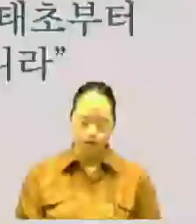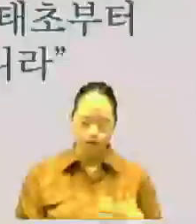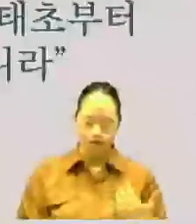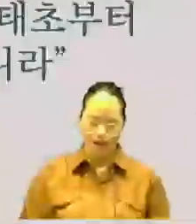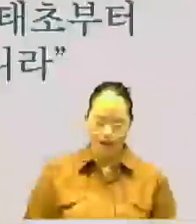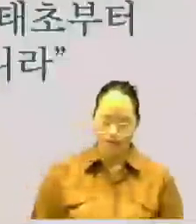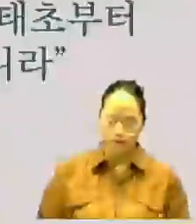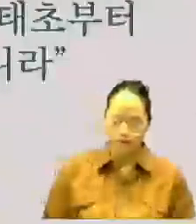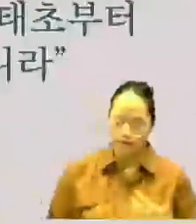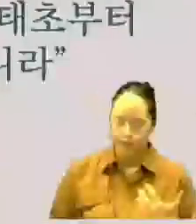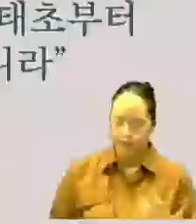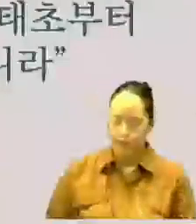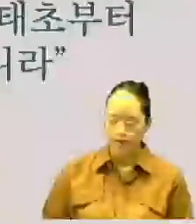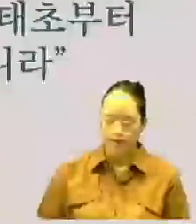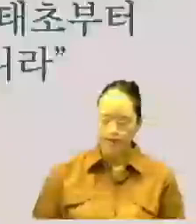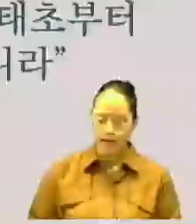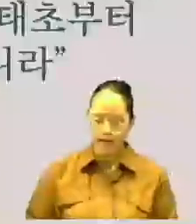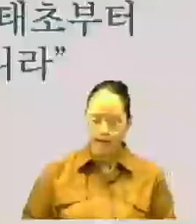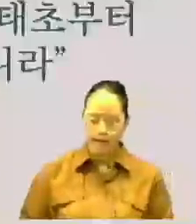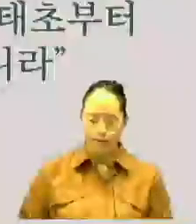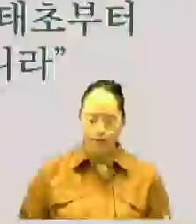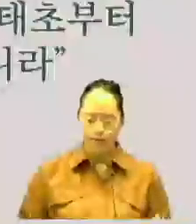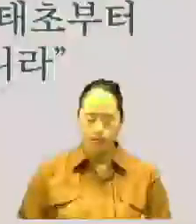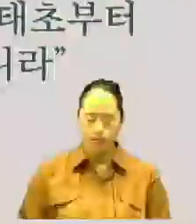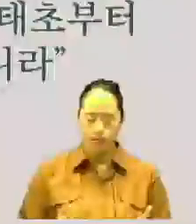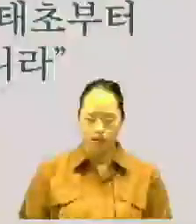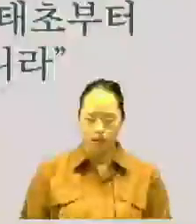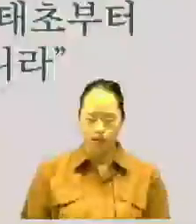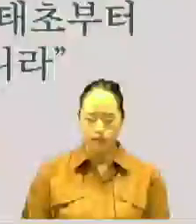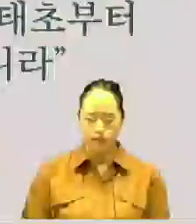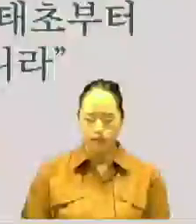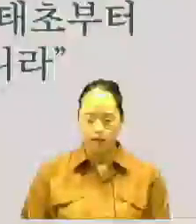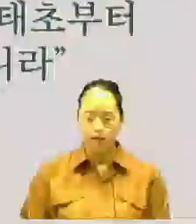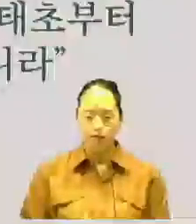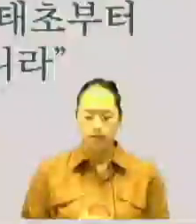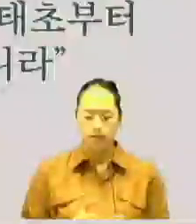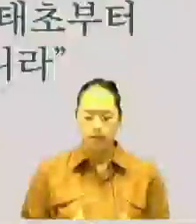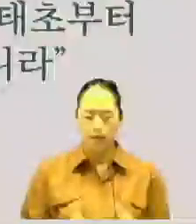他呢预先预言并且成就他所说的话，